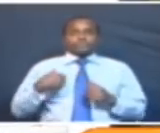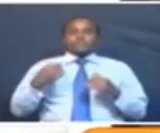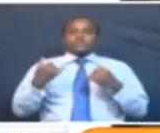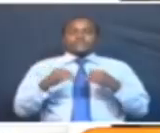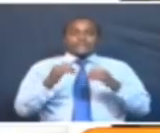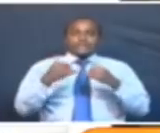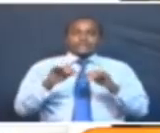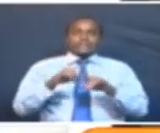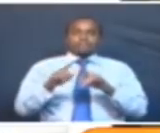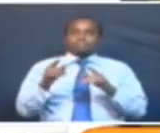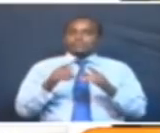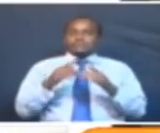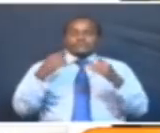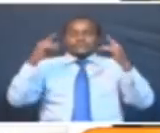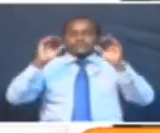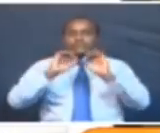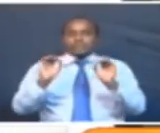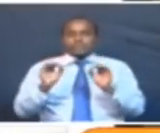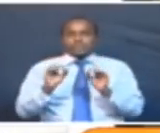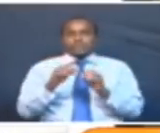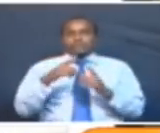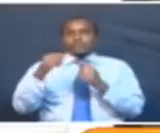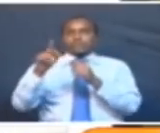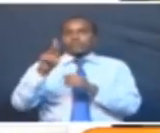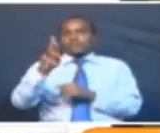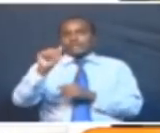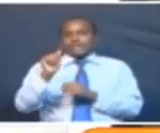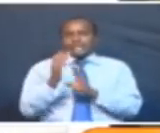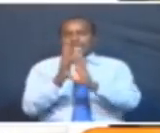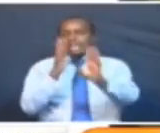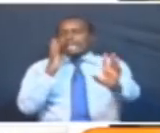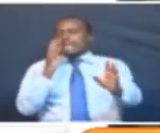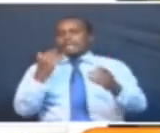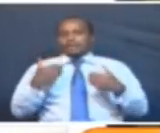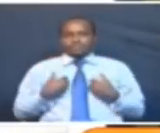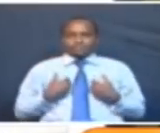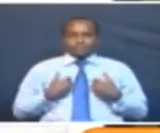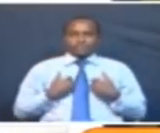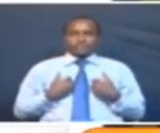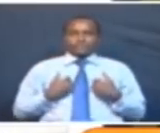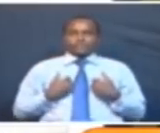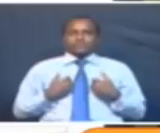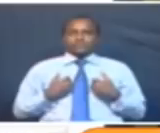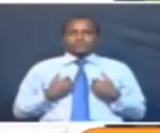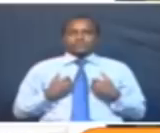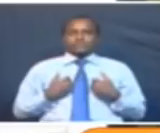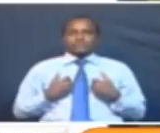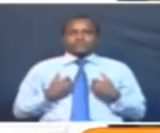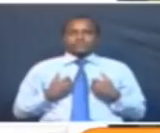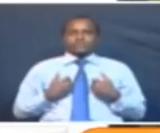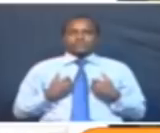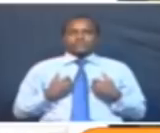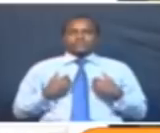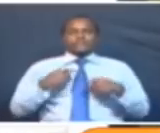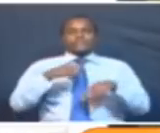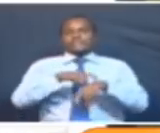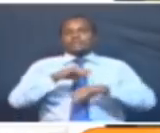lakini haiendi through. Ukienda pale kwa KRA pia kuna laini, na wakati pia